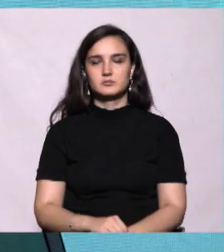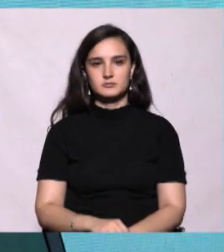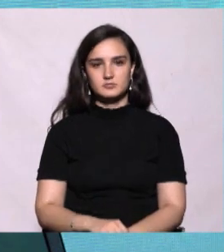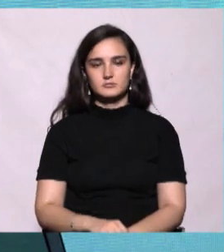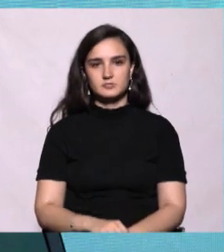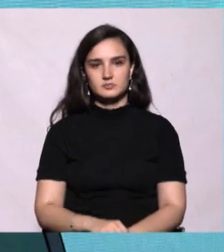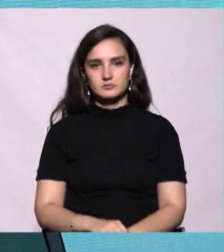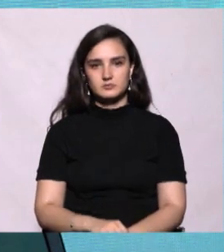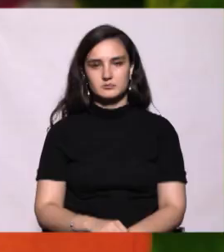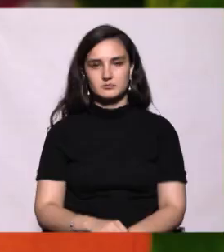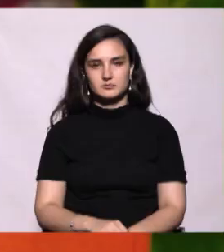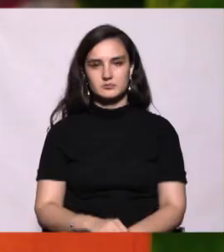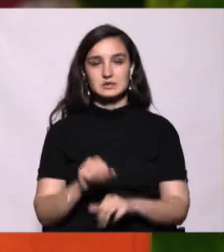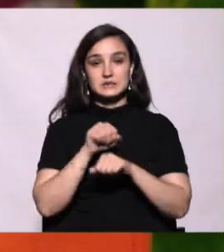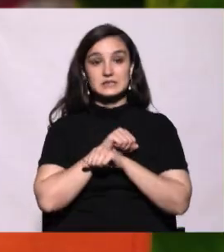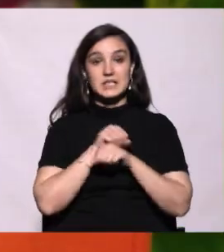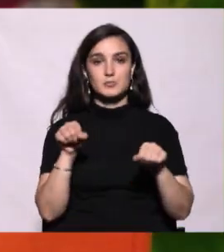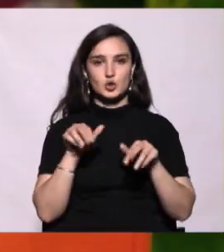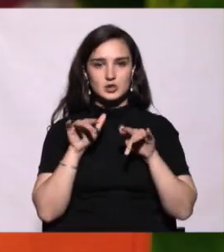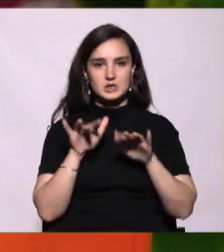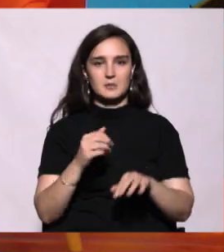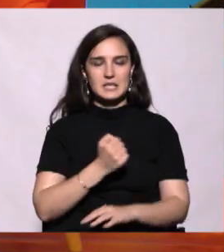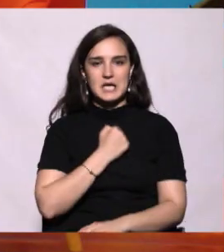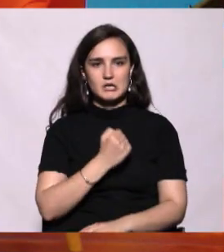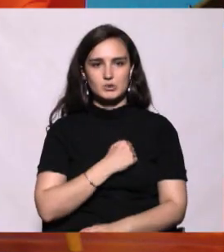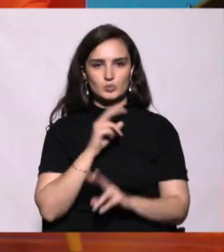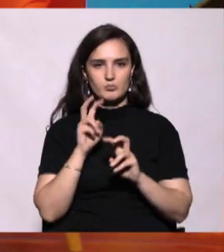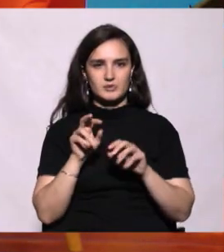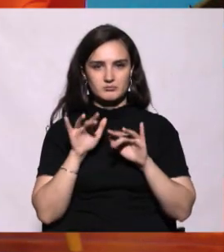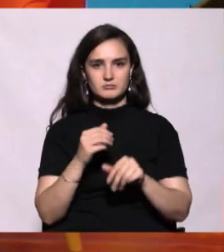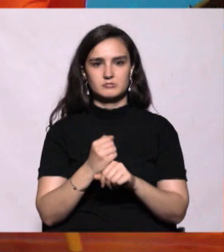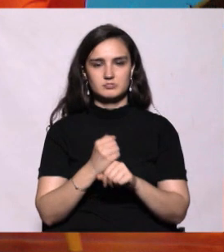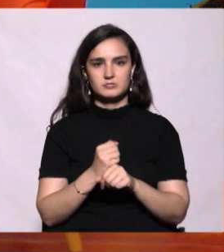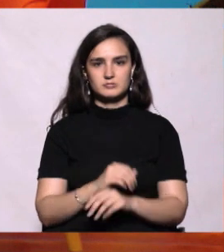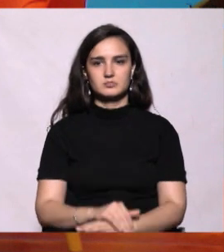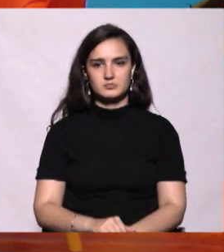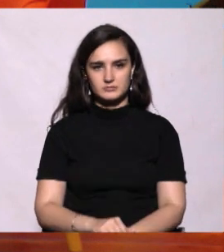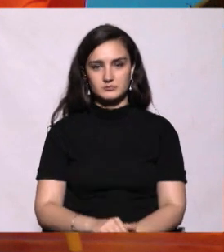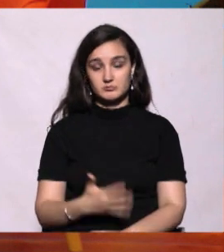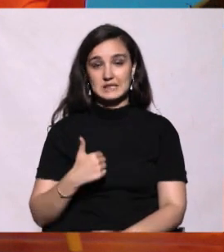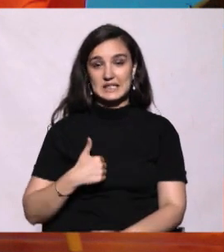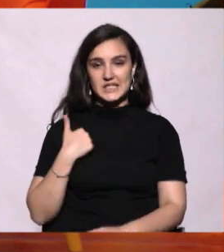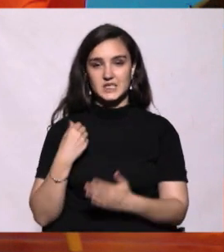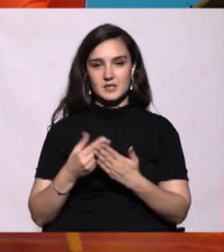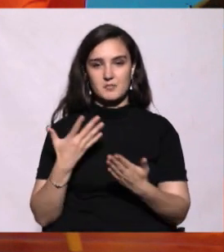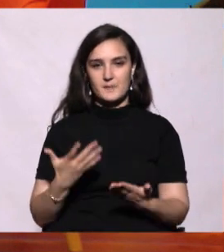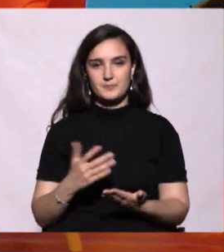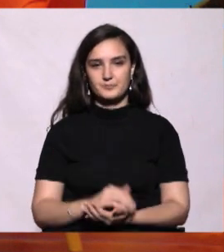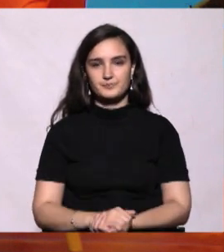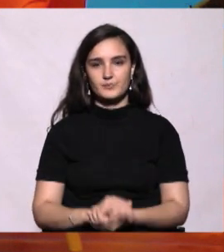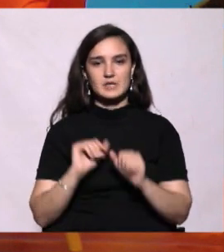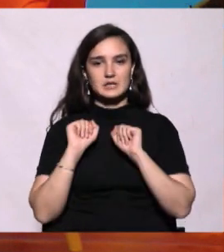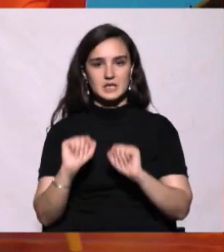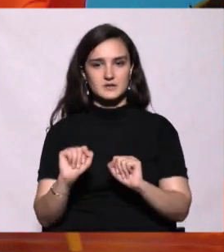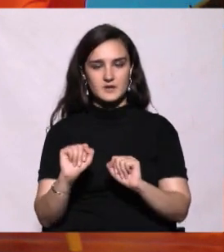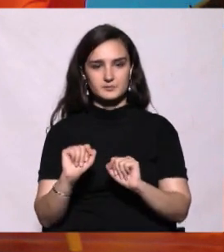Chivalry, chivalry. საგმირო საქმე, რაინდობა, Honor, honor. ღირსება,